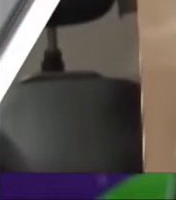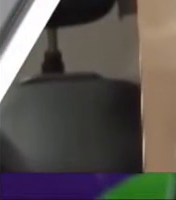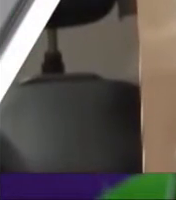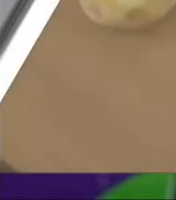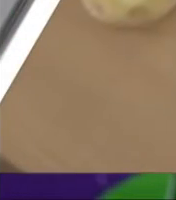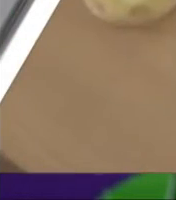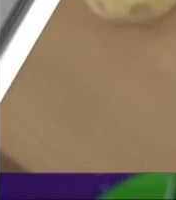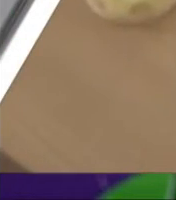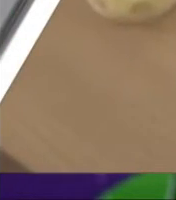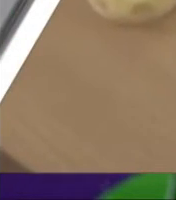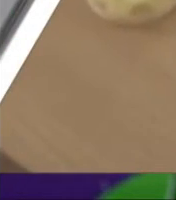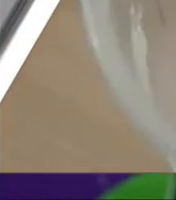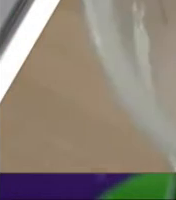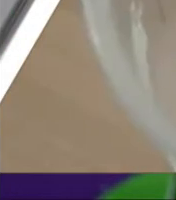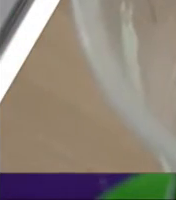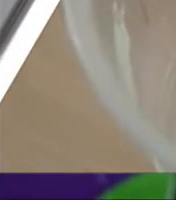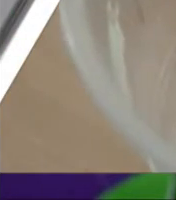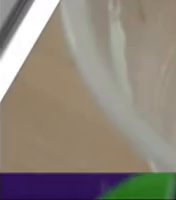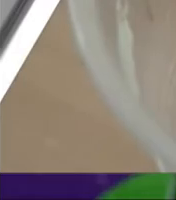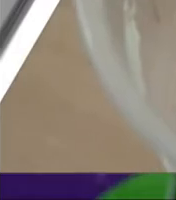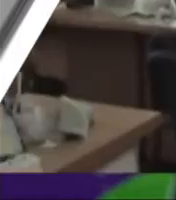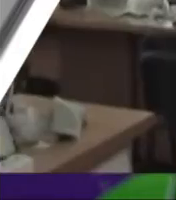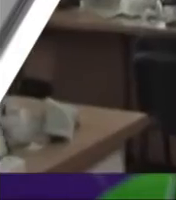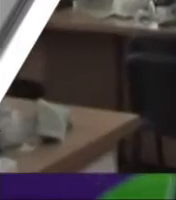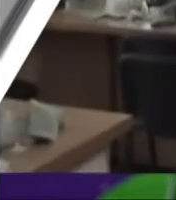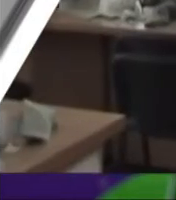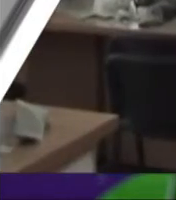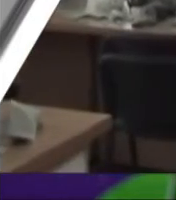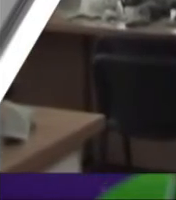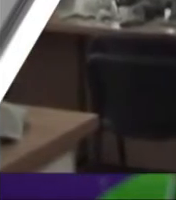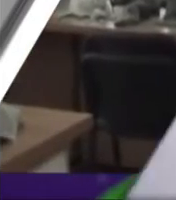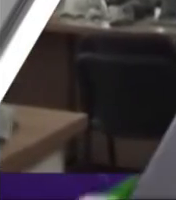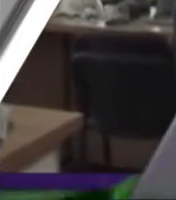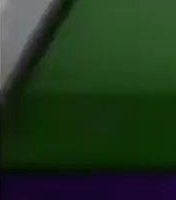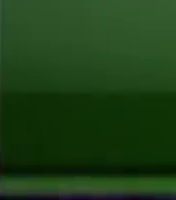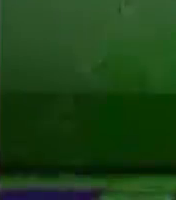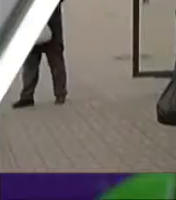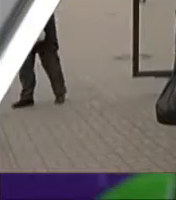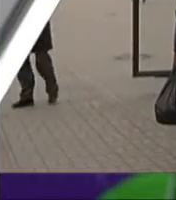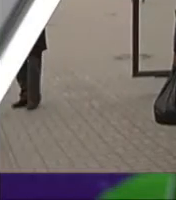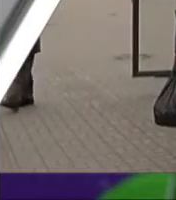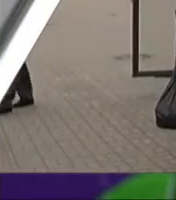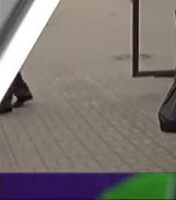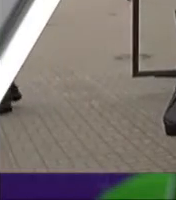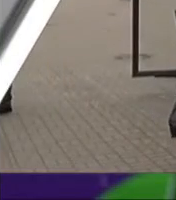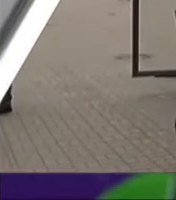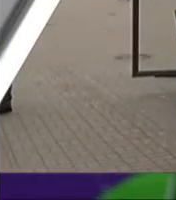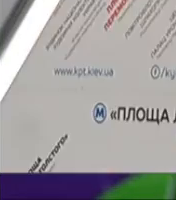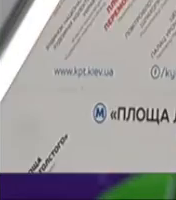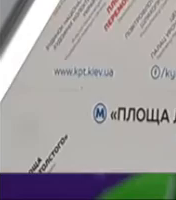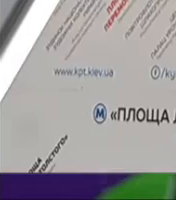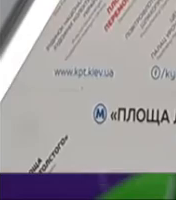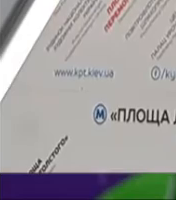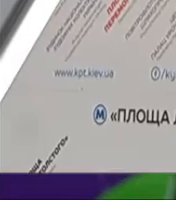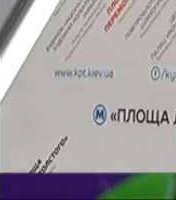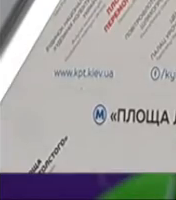Нездорові ліки. У Києві злочинці підготували до продажу 20 тисяч доз підроблених препаратів від пневмонії. За принципом метро, на